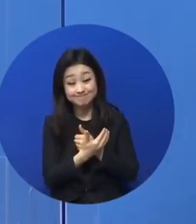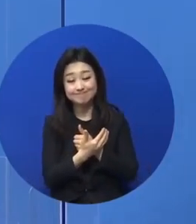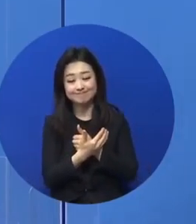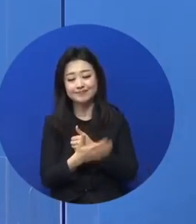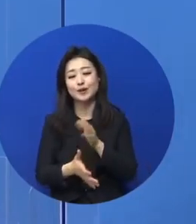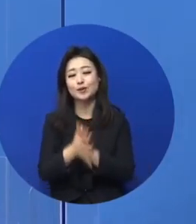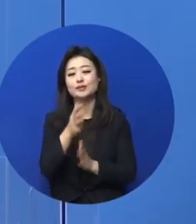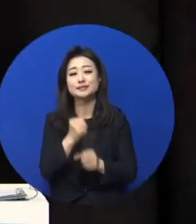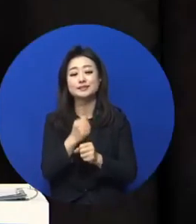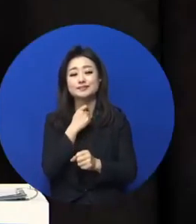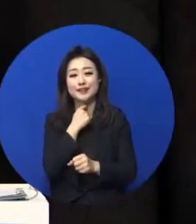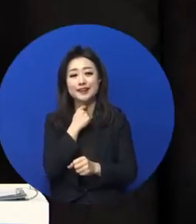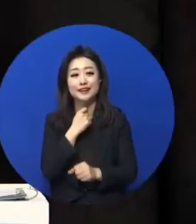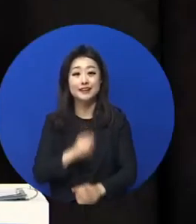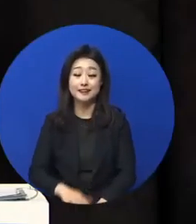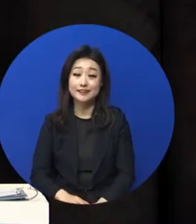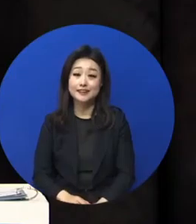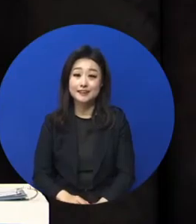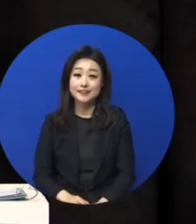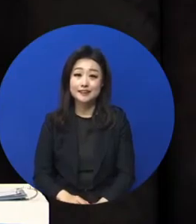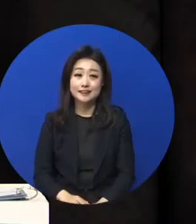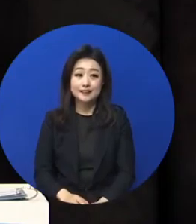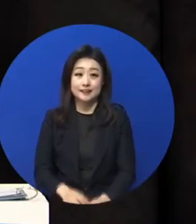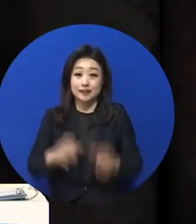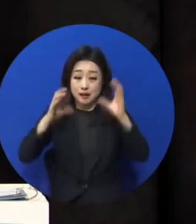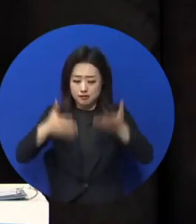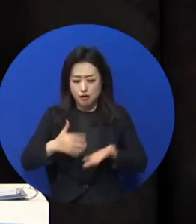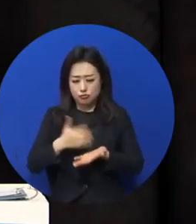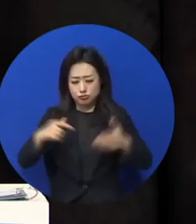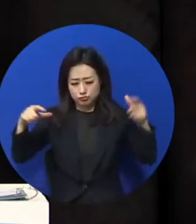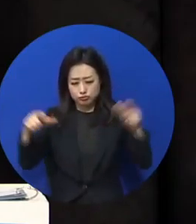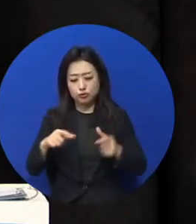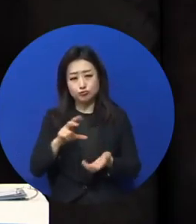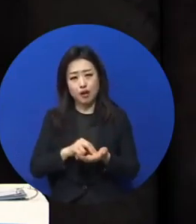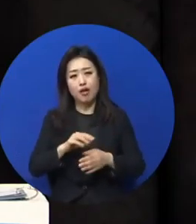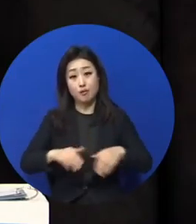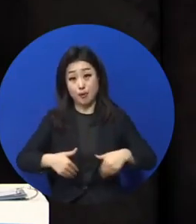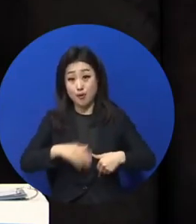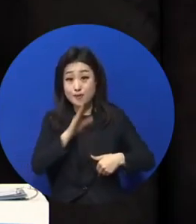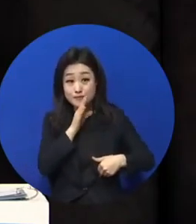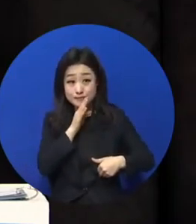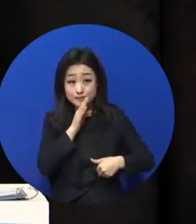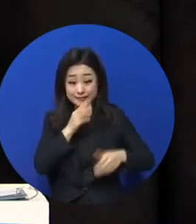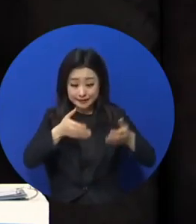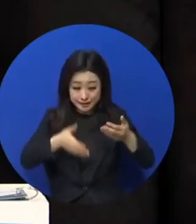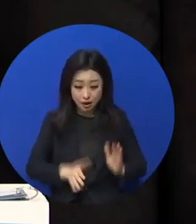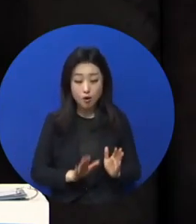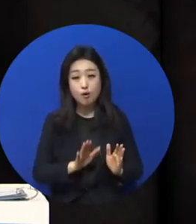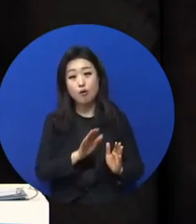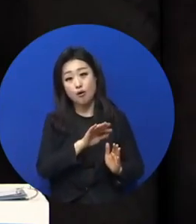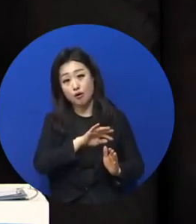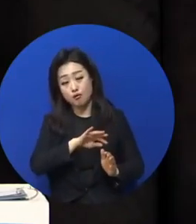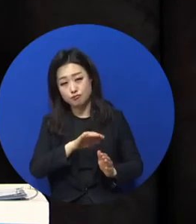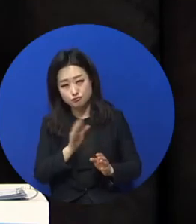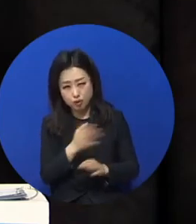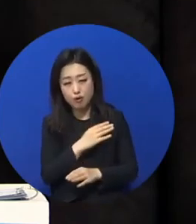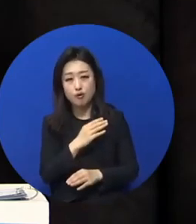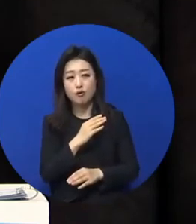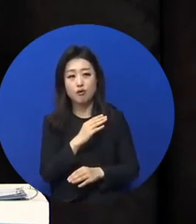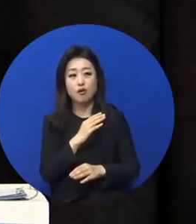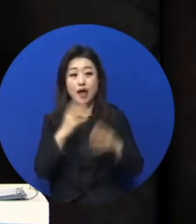생각합니다. 네. 우리 사회 이제 가장 어려운 것 중에 하나가 지금 이제 출생률이 워낙 낮다 보니까 이 문제를 해결해야 되는데 태어나면서부터 지금 아마